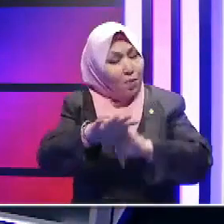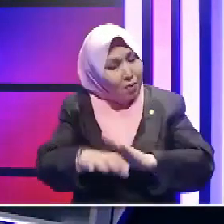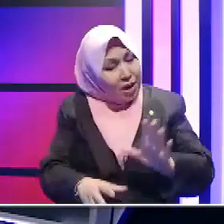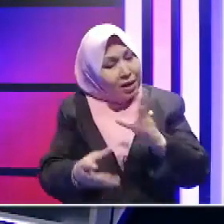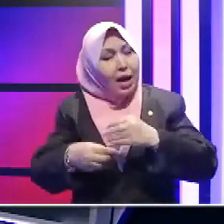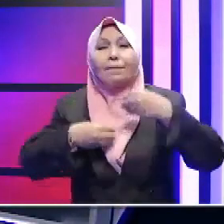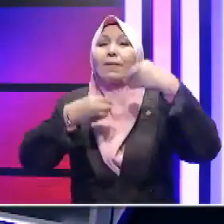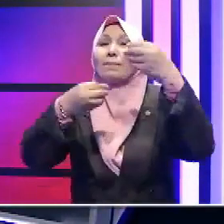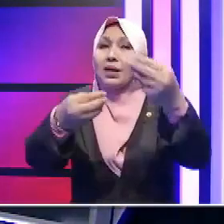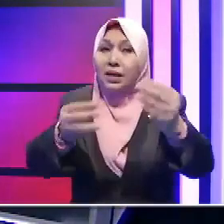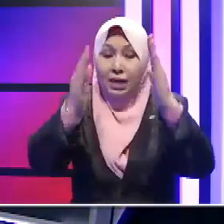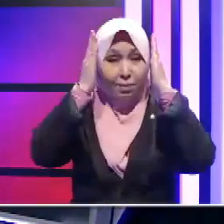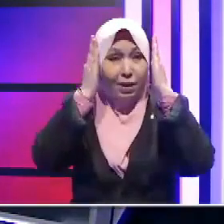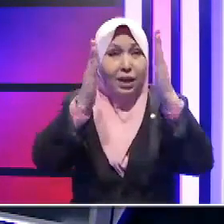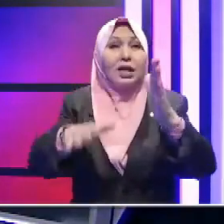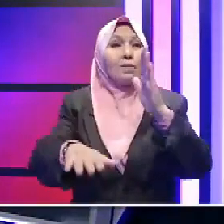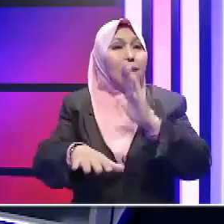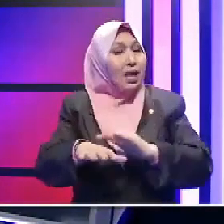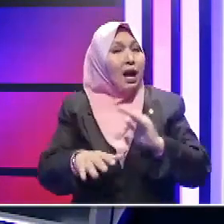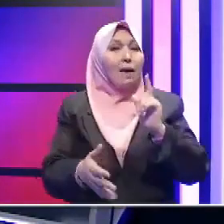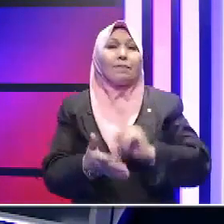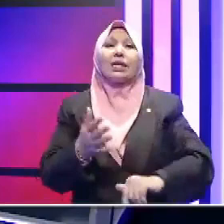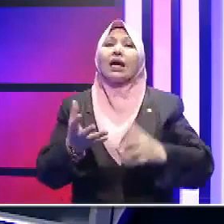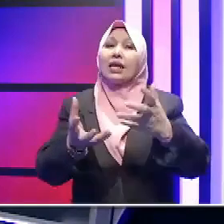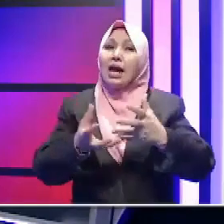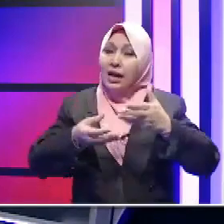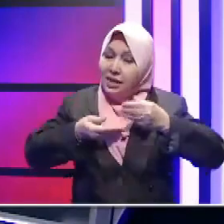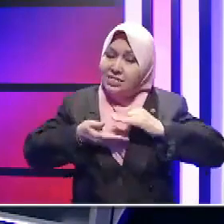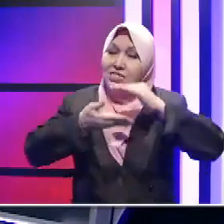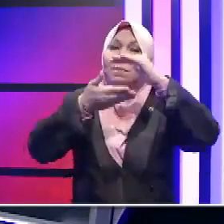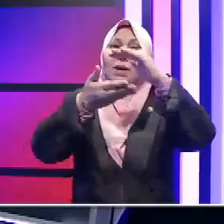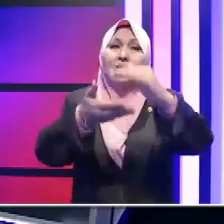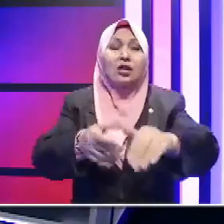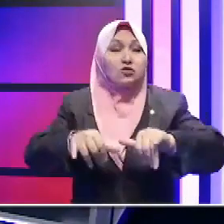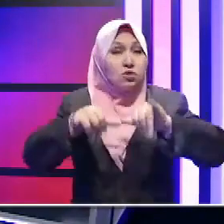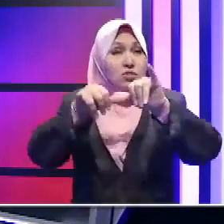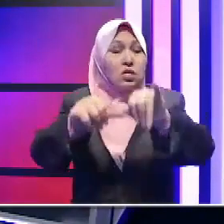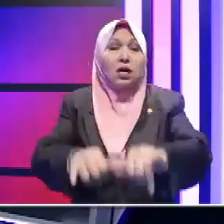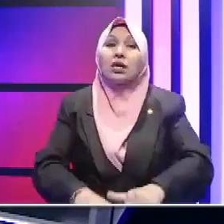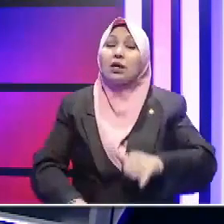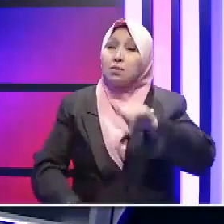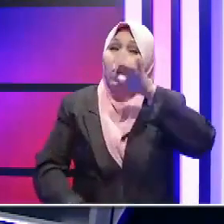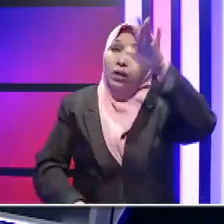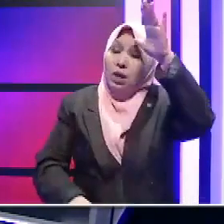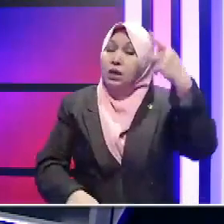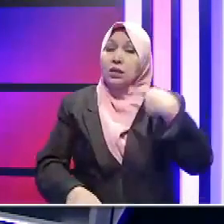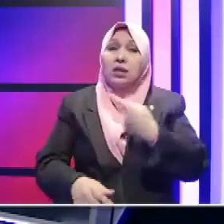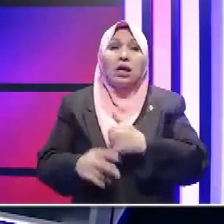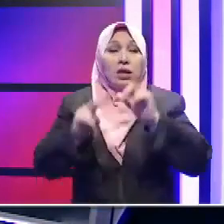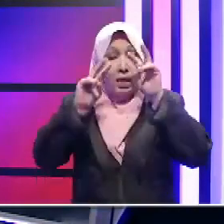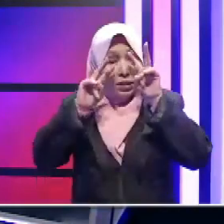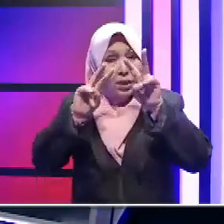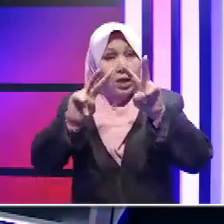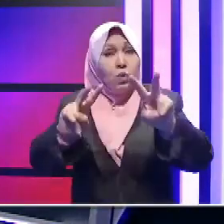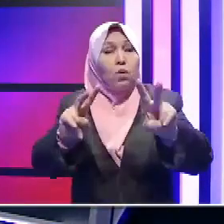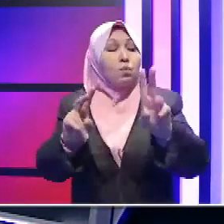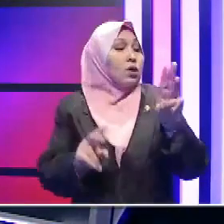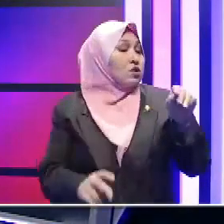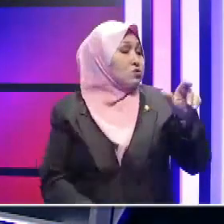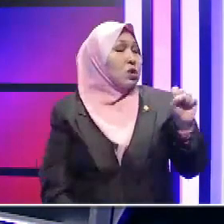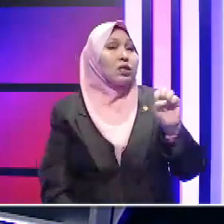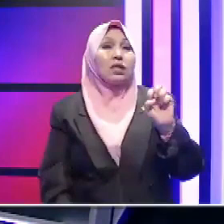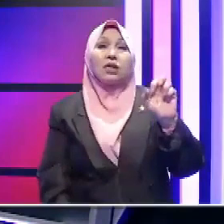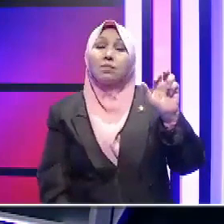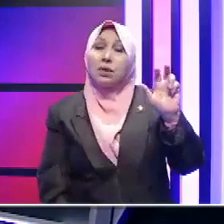nak memberikan perhatian terhadap apa yang ingin disampaikan seterusnya tuanku ini buaya kita akan melihat kulit kepada halaman yang ke di